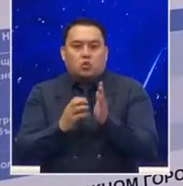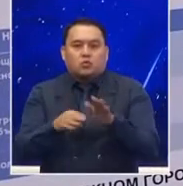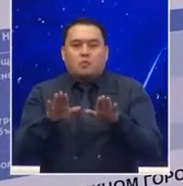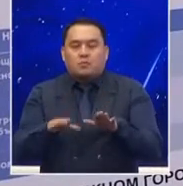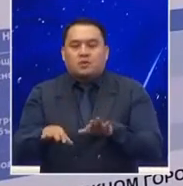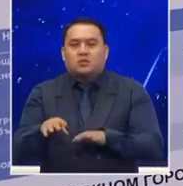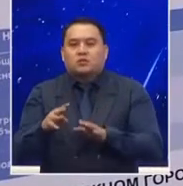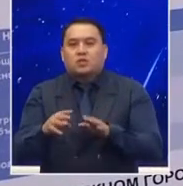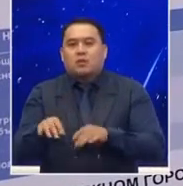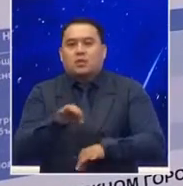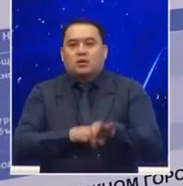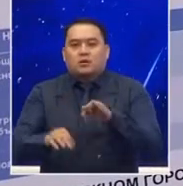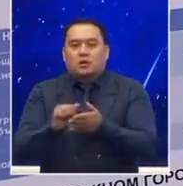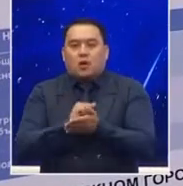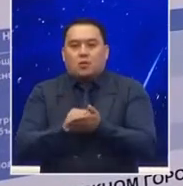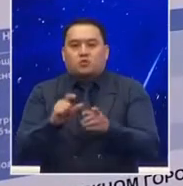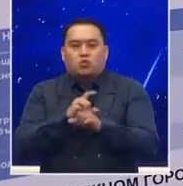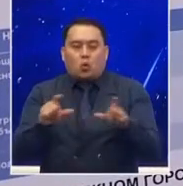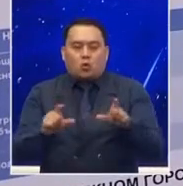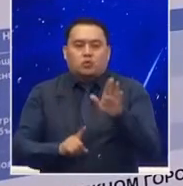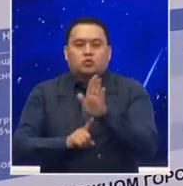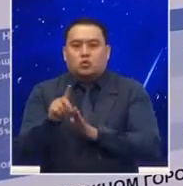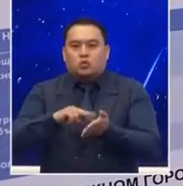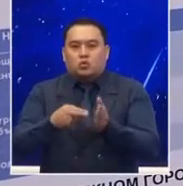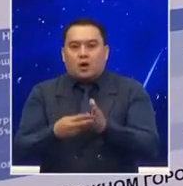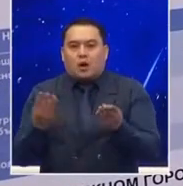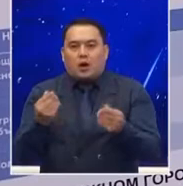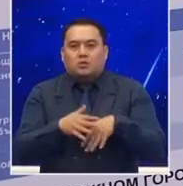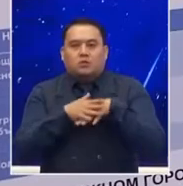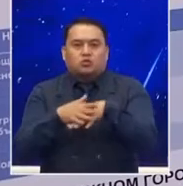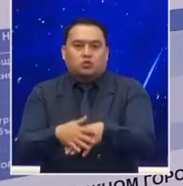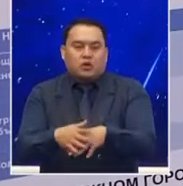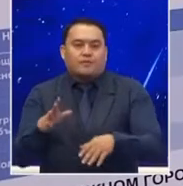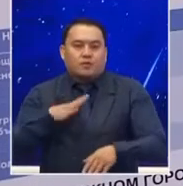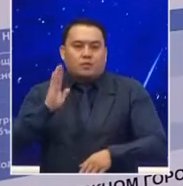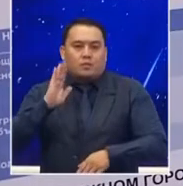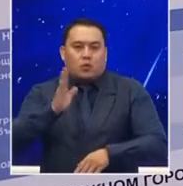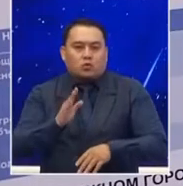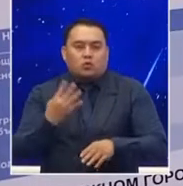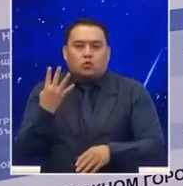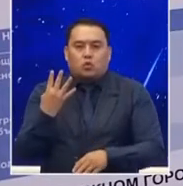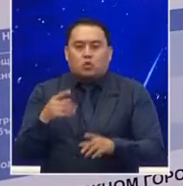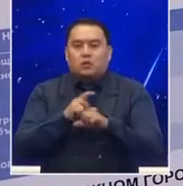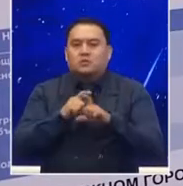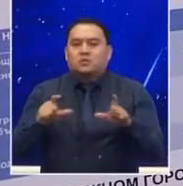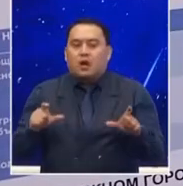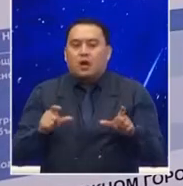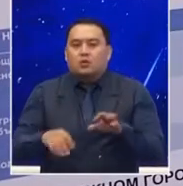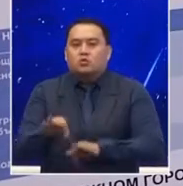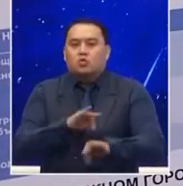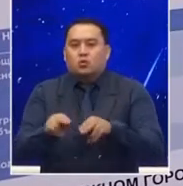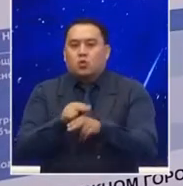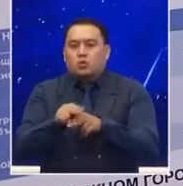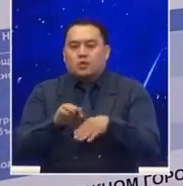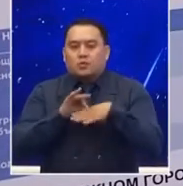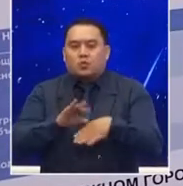салу үшін проектіне сметін документацияға қосымша қаражат сұрап отырмыз. Одан басқа 4 нысанға күрделі жөндеу